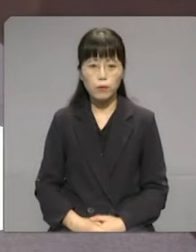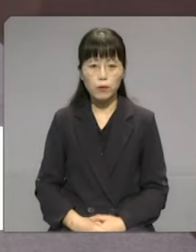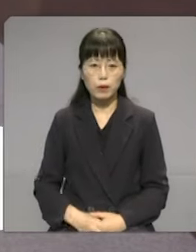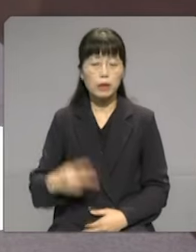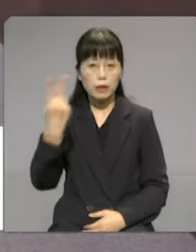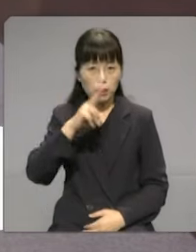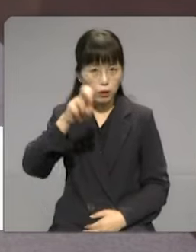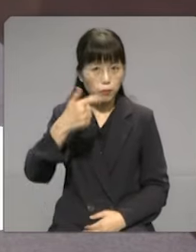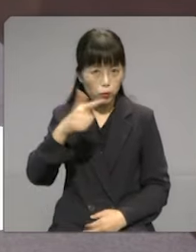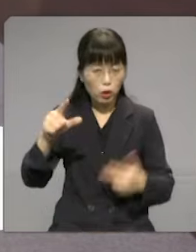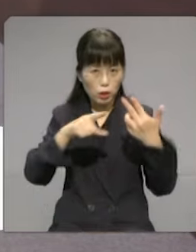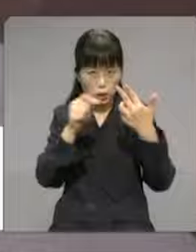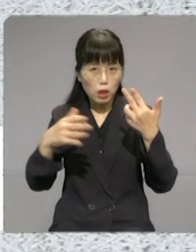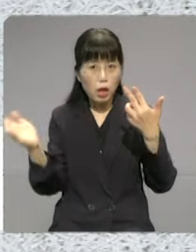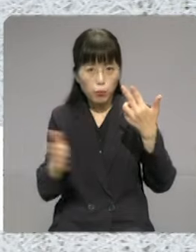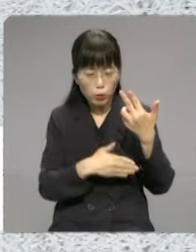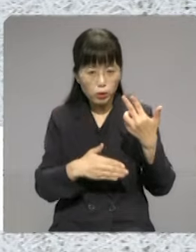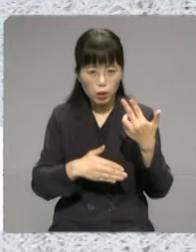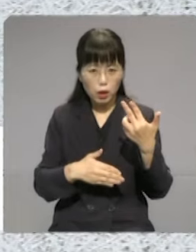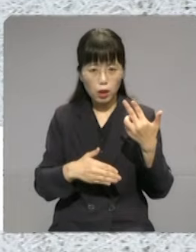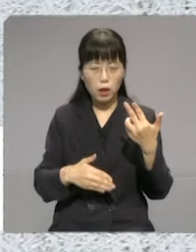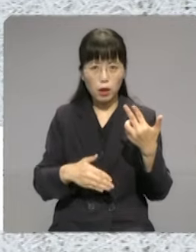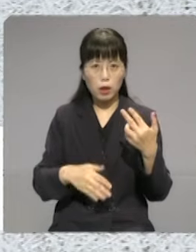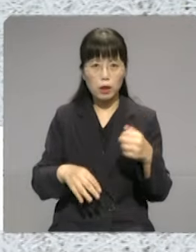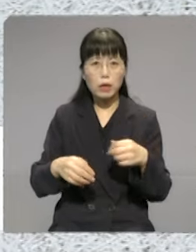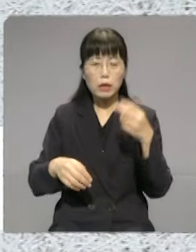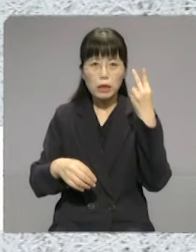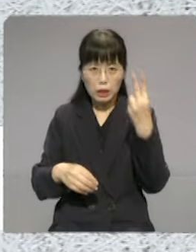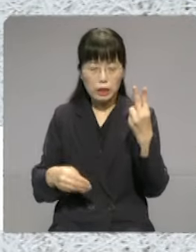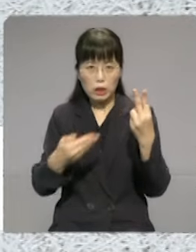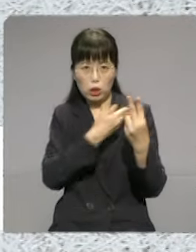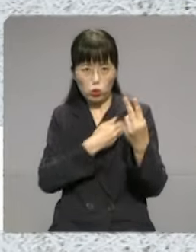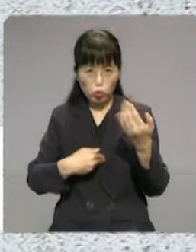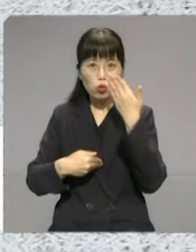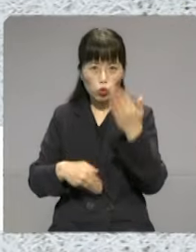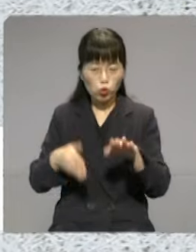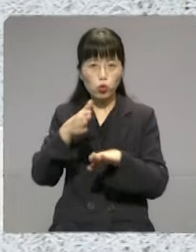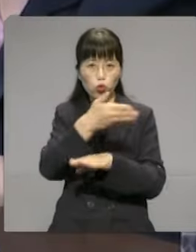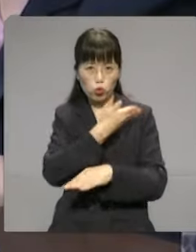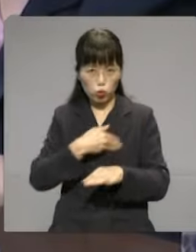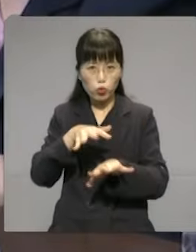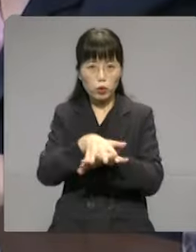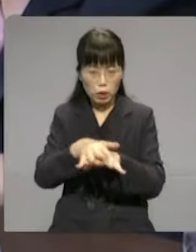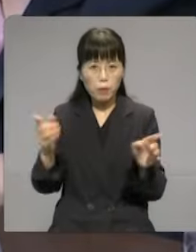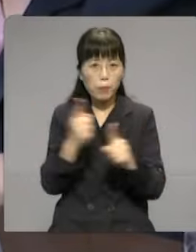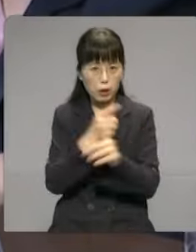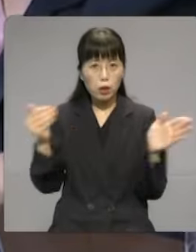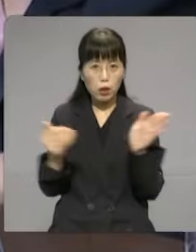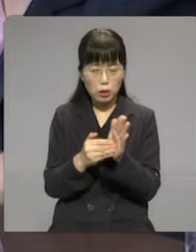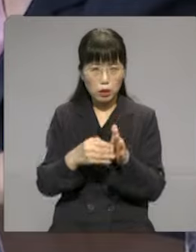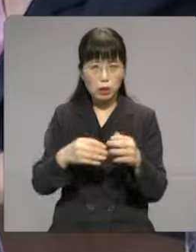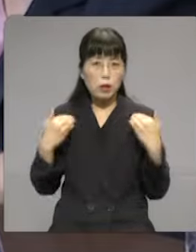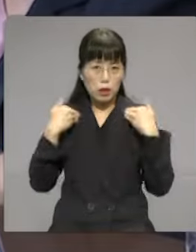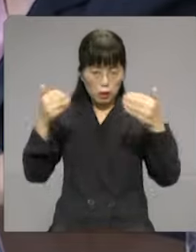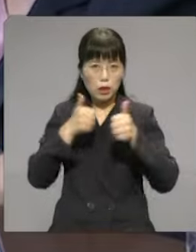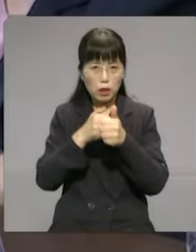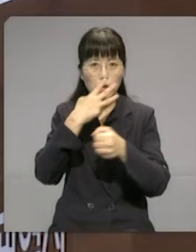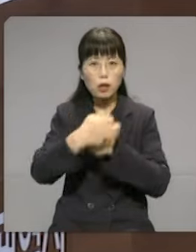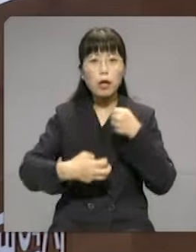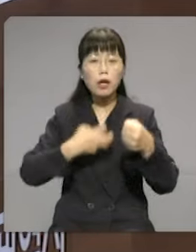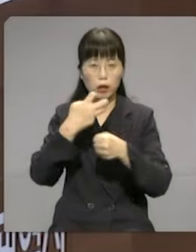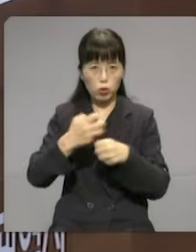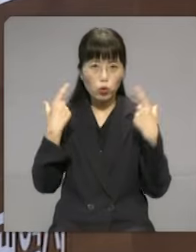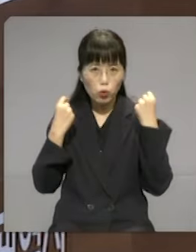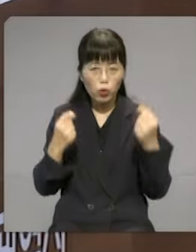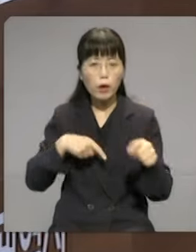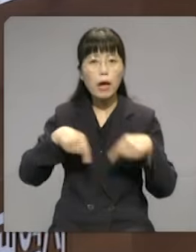오는 2026년 7월부터 2군 9구 체제로 개편되는 인천시. 도시 성장에 따라 31년간